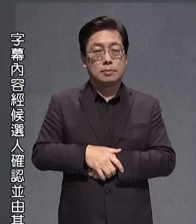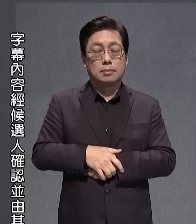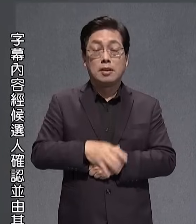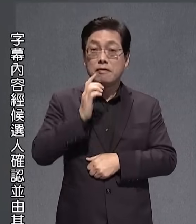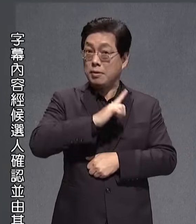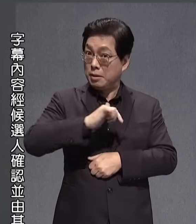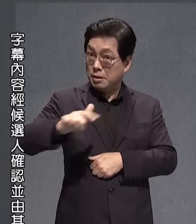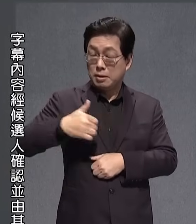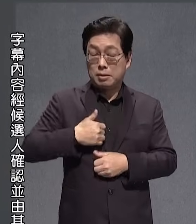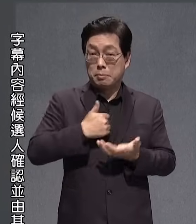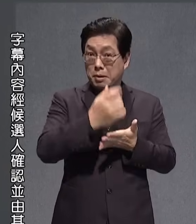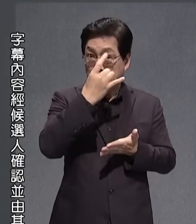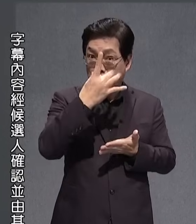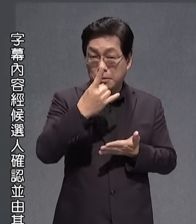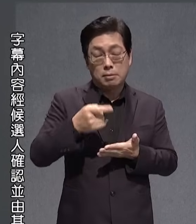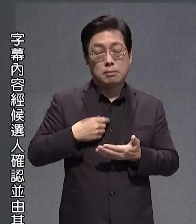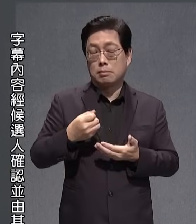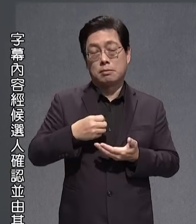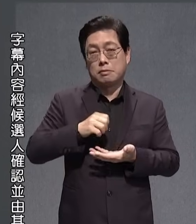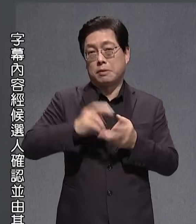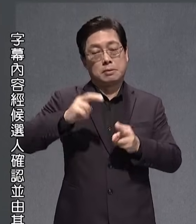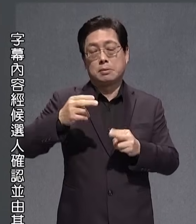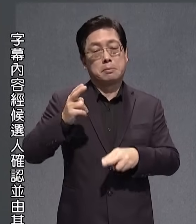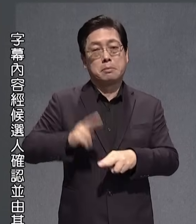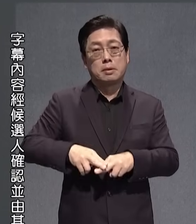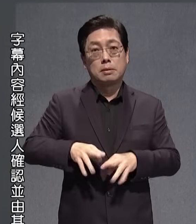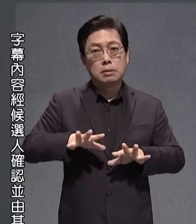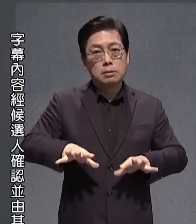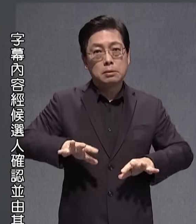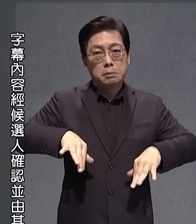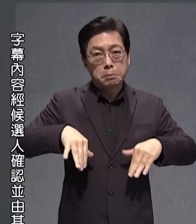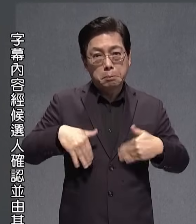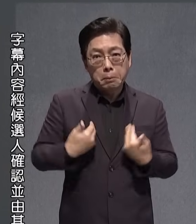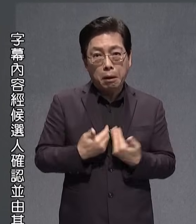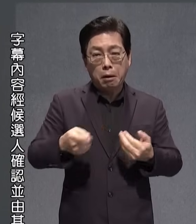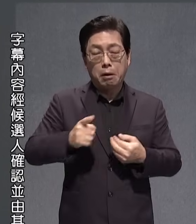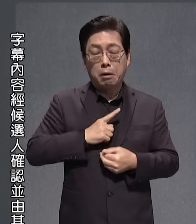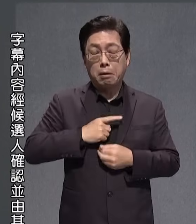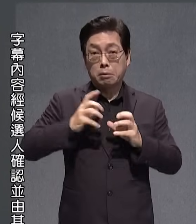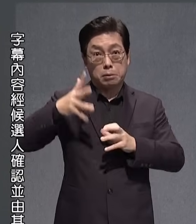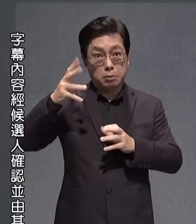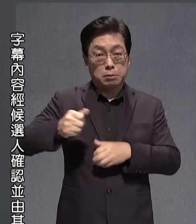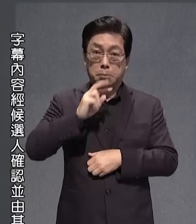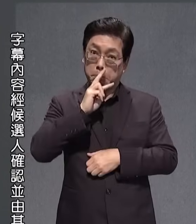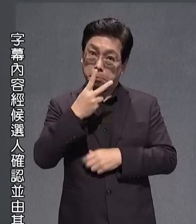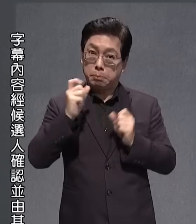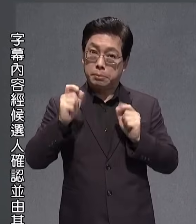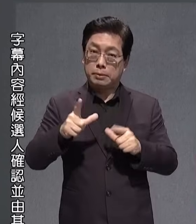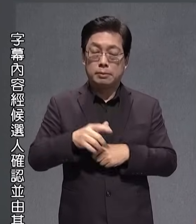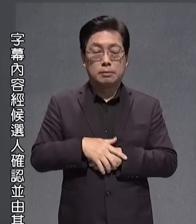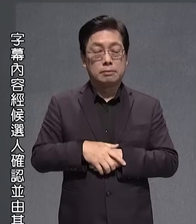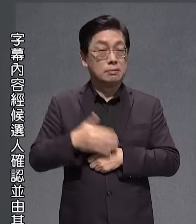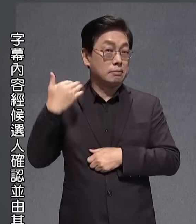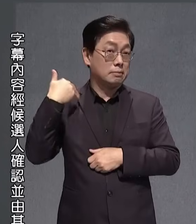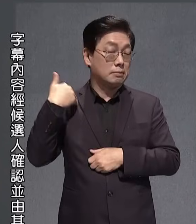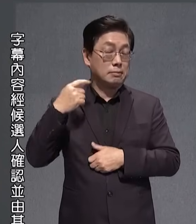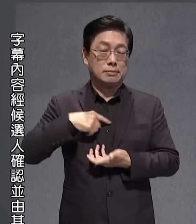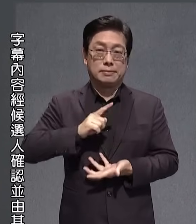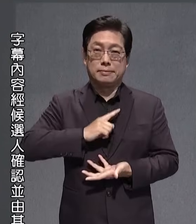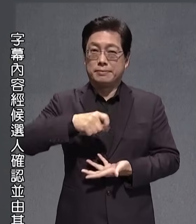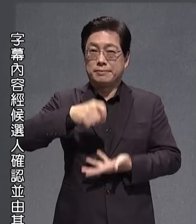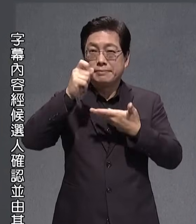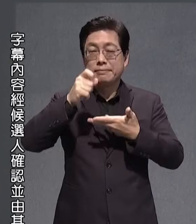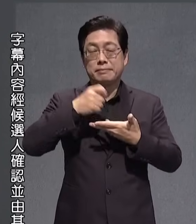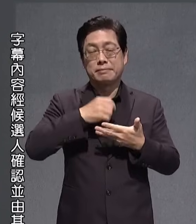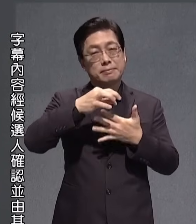废料没有去处就没有核电。哎，你现在选总统的时候态度完全改变，你们当初所